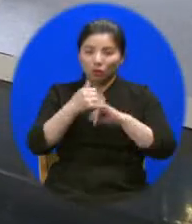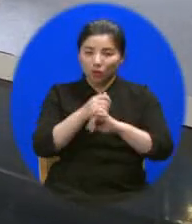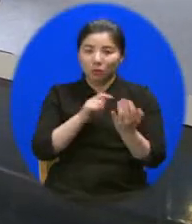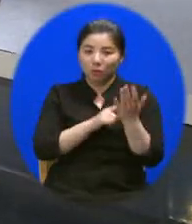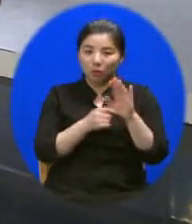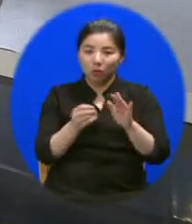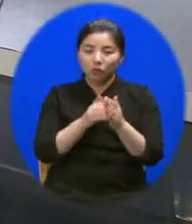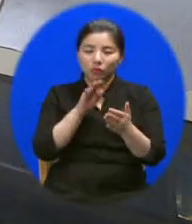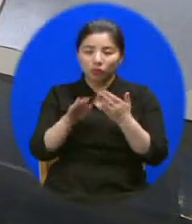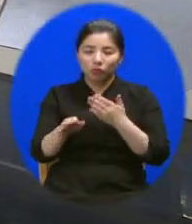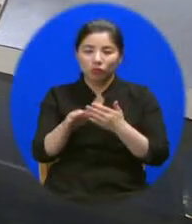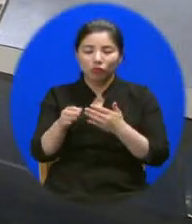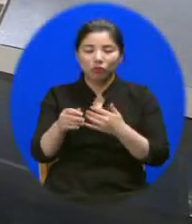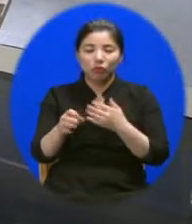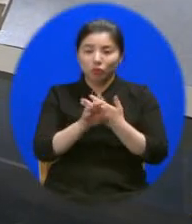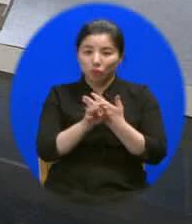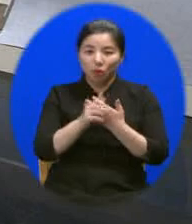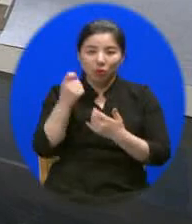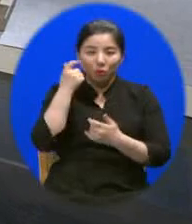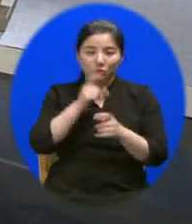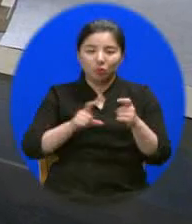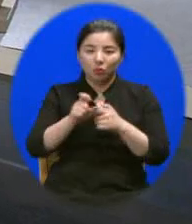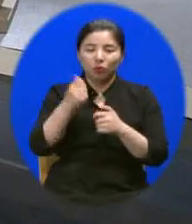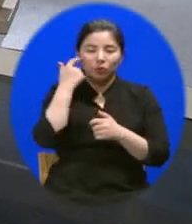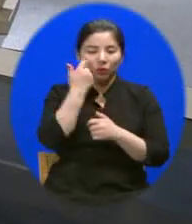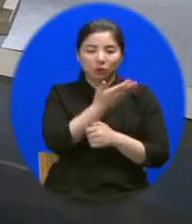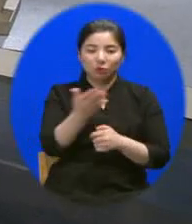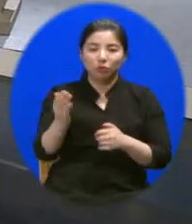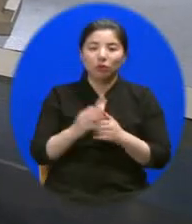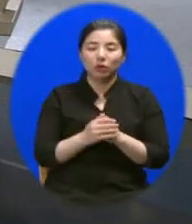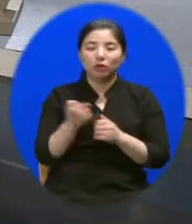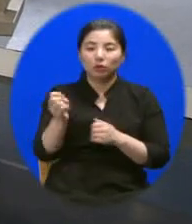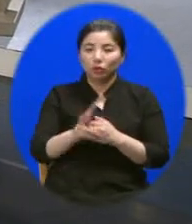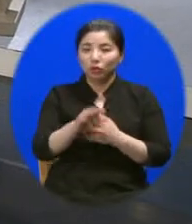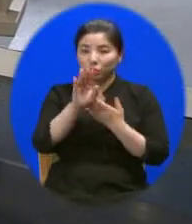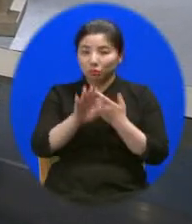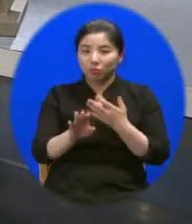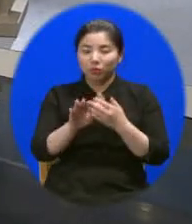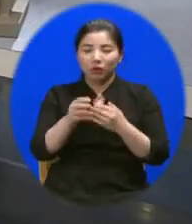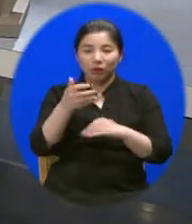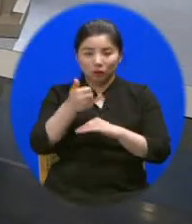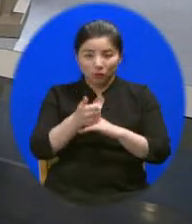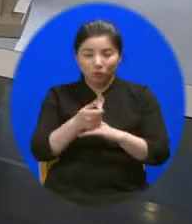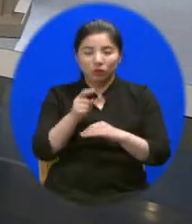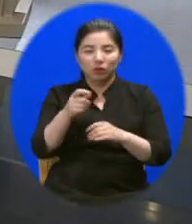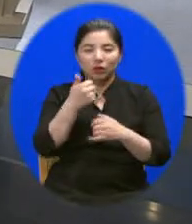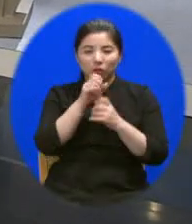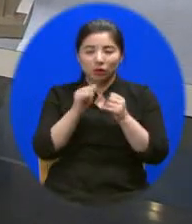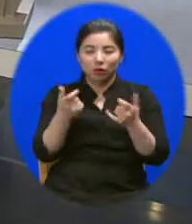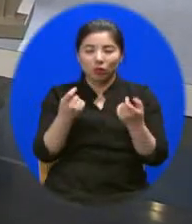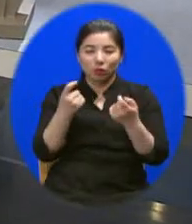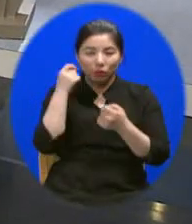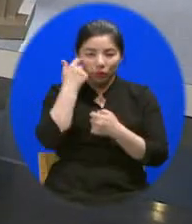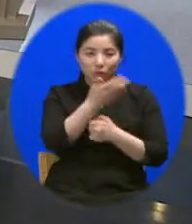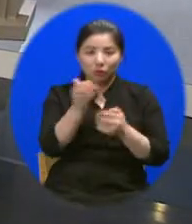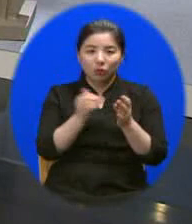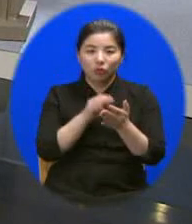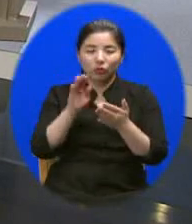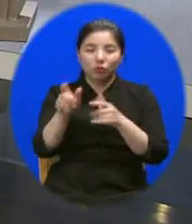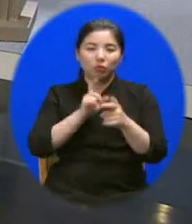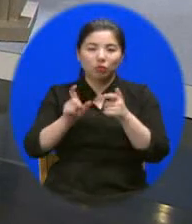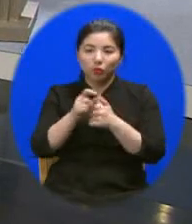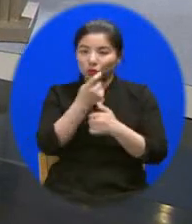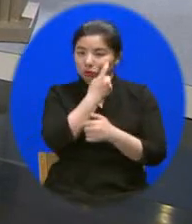발표 후 후보자 보증 질문 시간을 갖겠습니다 그리고 후반부에서는 사회자 공통질문 후 후보자 보충 질문